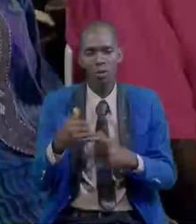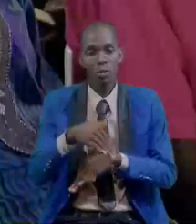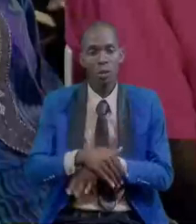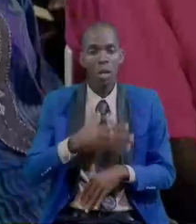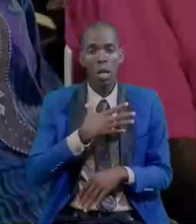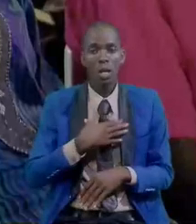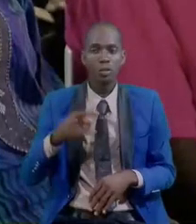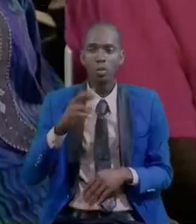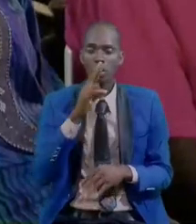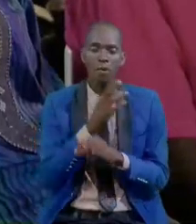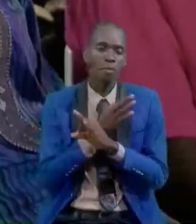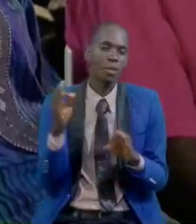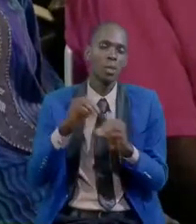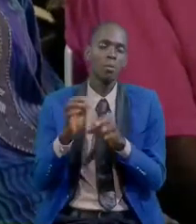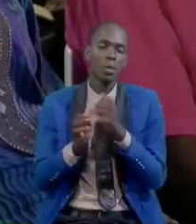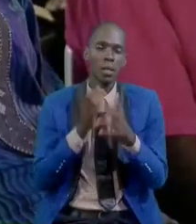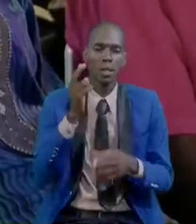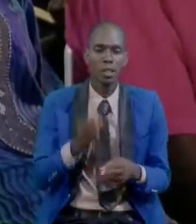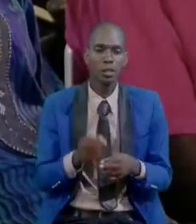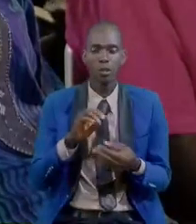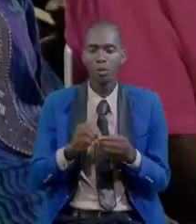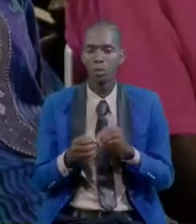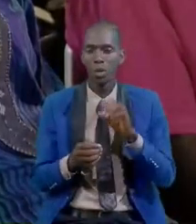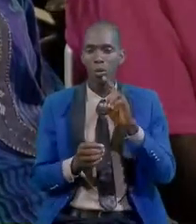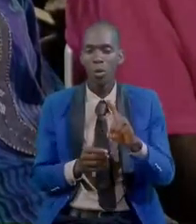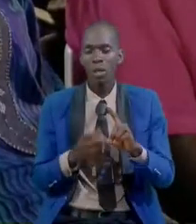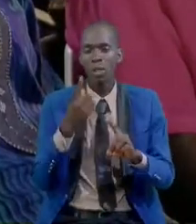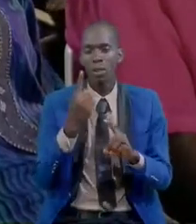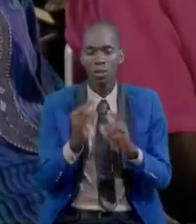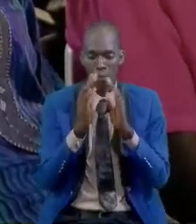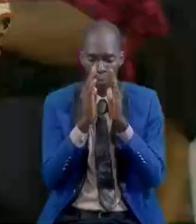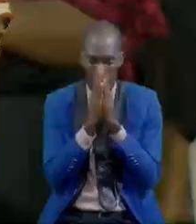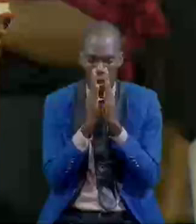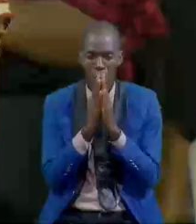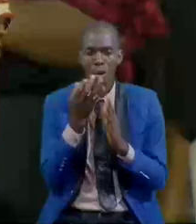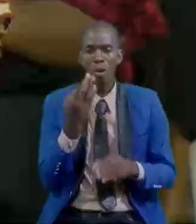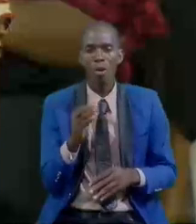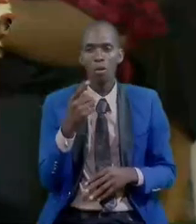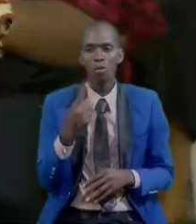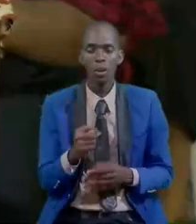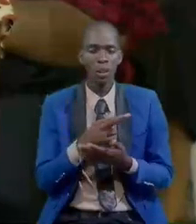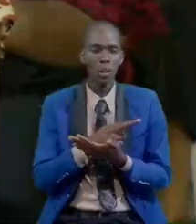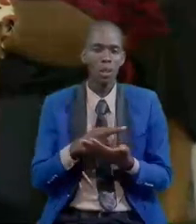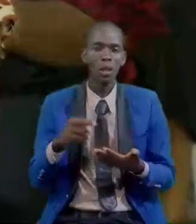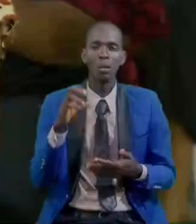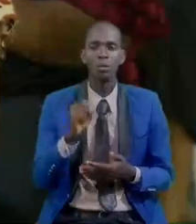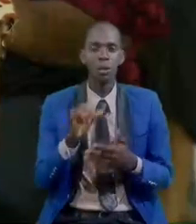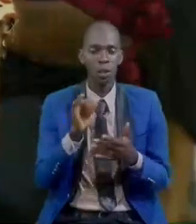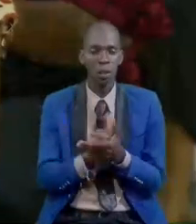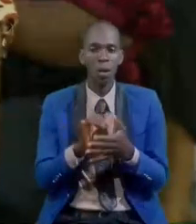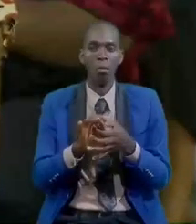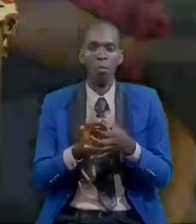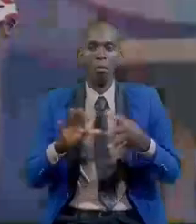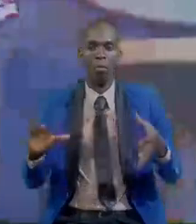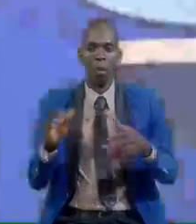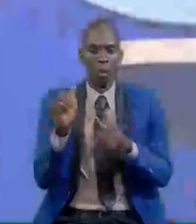es libre au nom de Jésus. Premier point donc, c'est la prière du juste qui délie